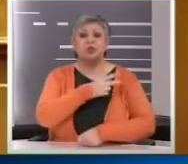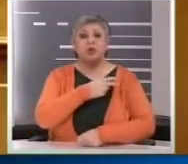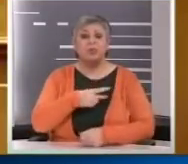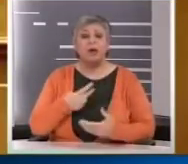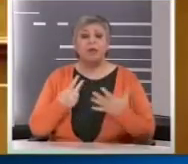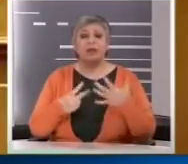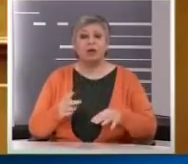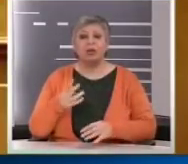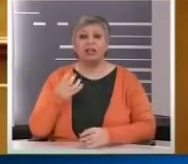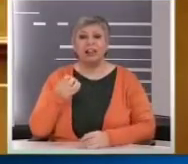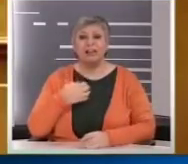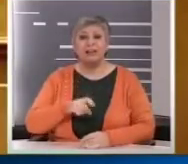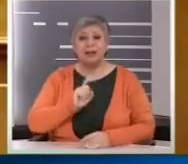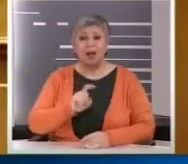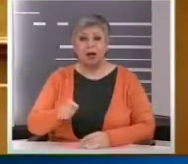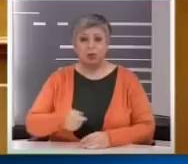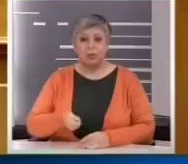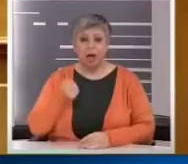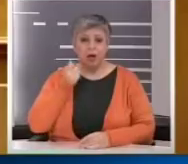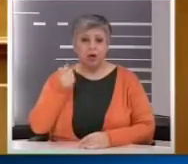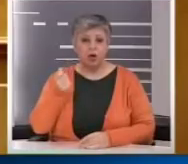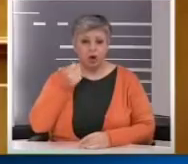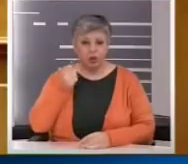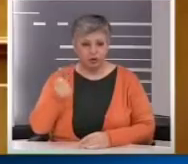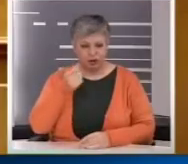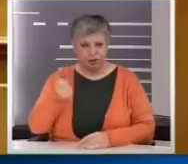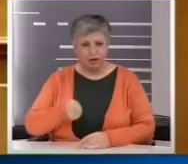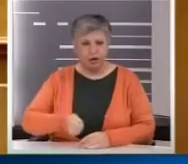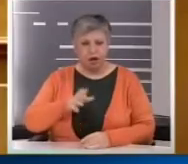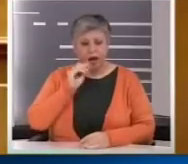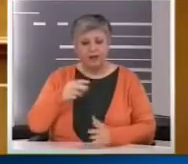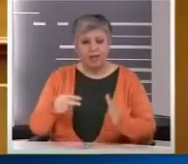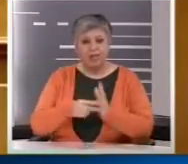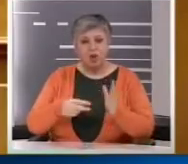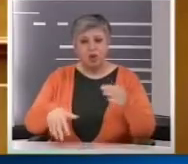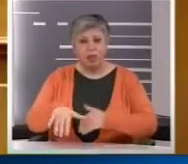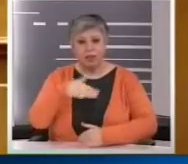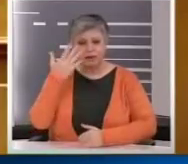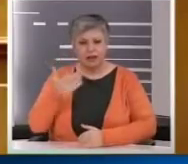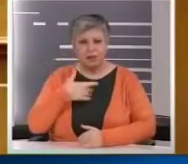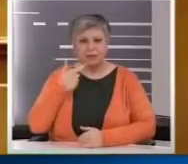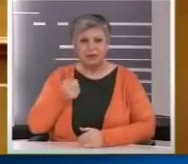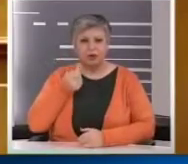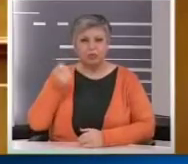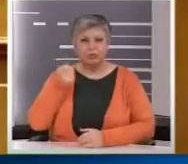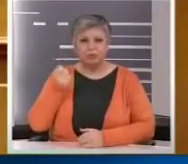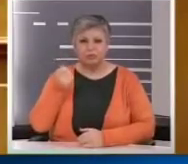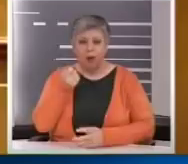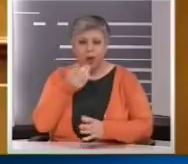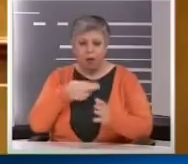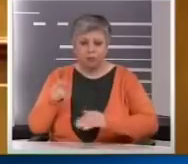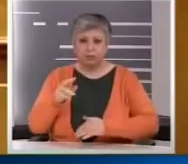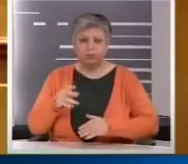χρέη. Περάσαμε μια τρομερή και φοβερή χρονιά το 2015 που αυτό το χρέος έφτασε στα